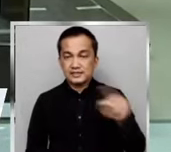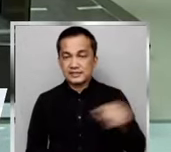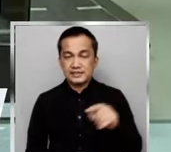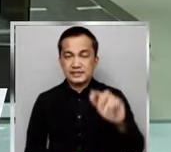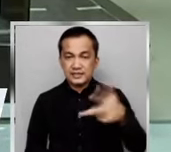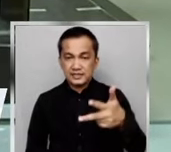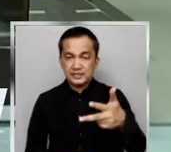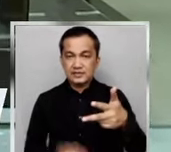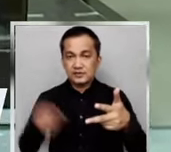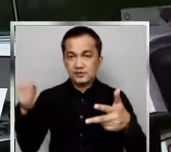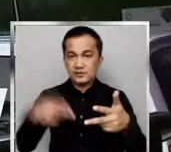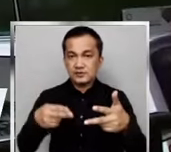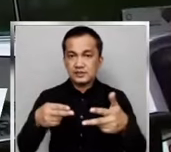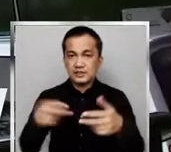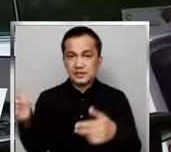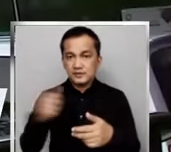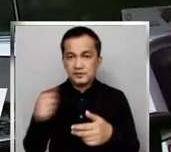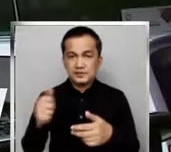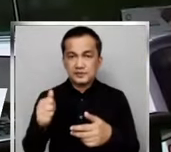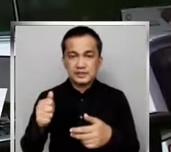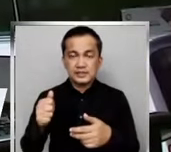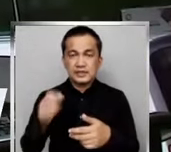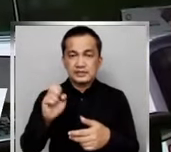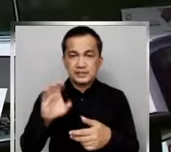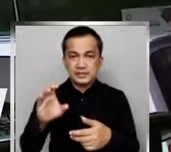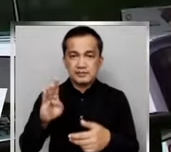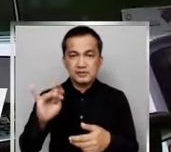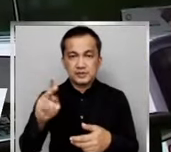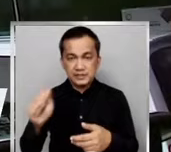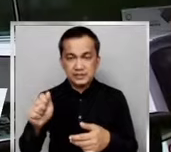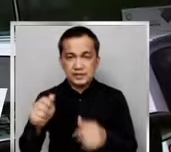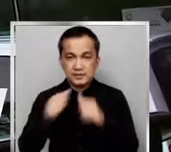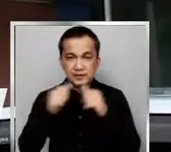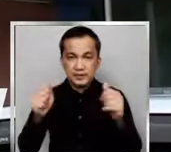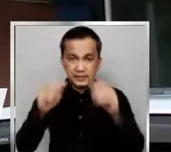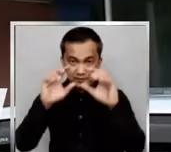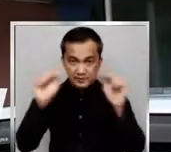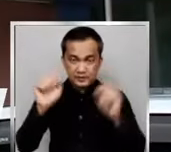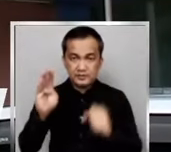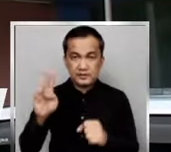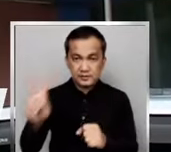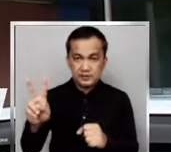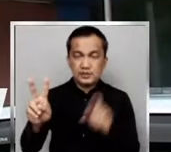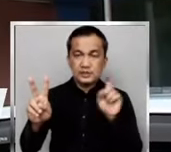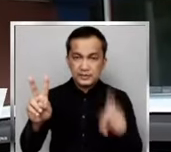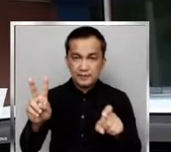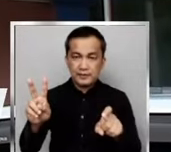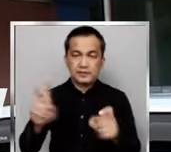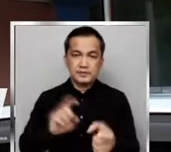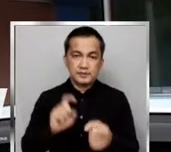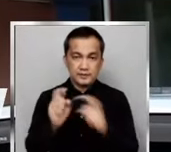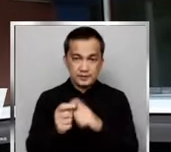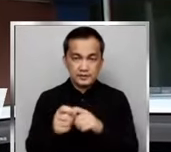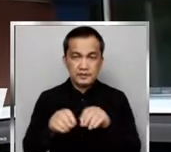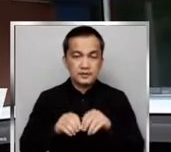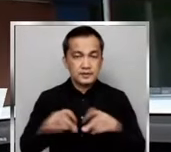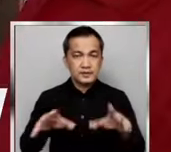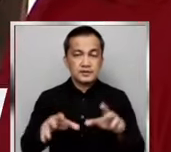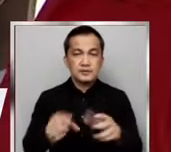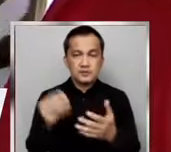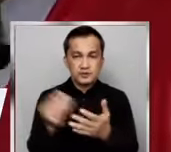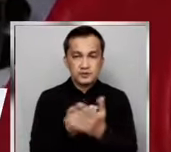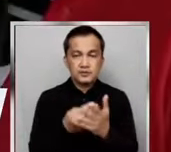transportation secretary Jaime Bautista at pahayag ni Pangulong Bongbong Marcos d bag ng